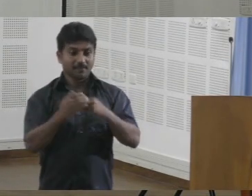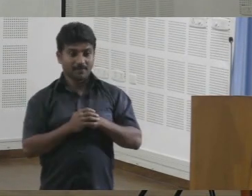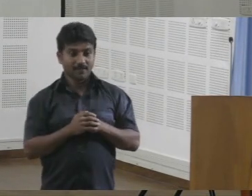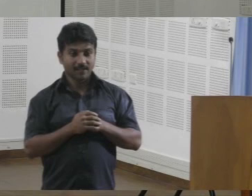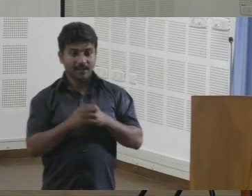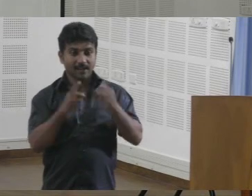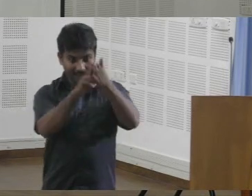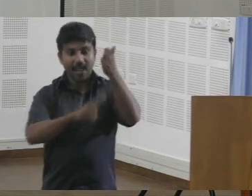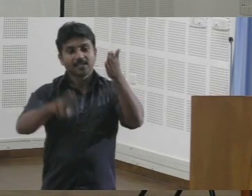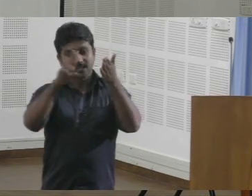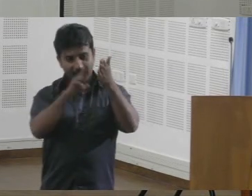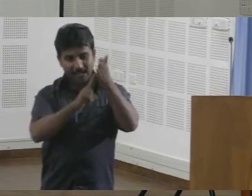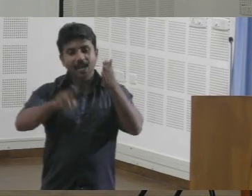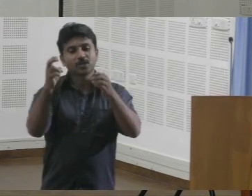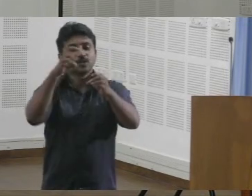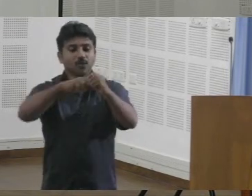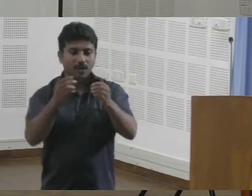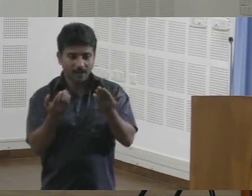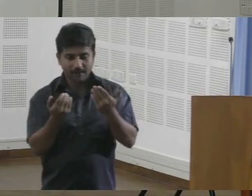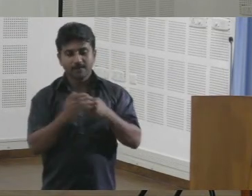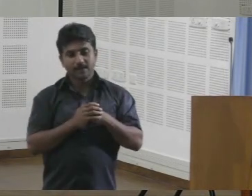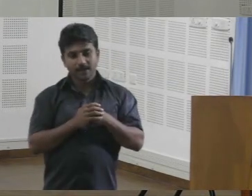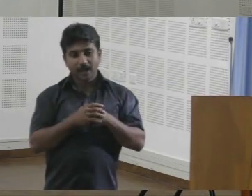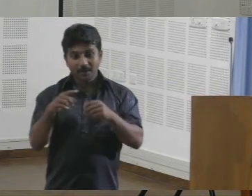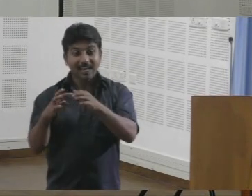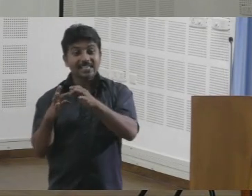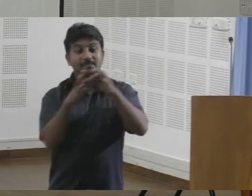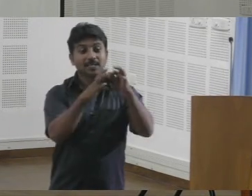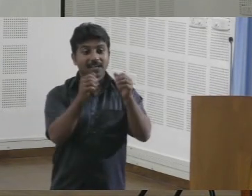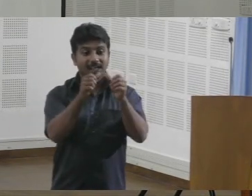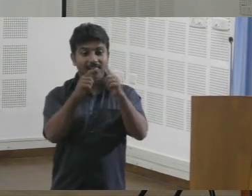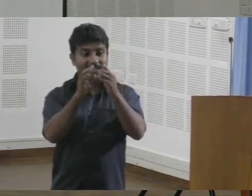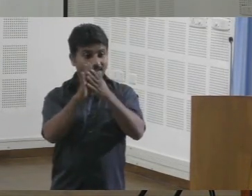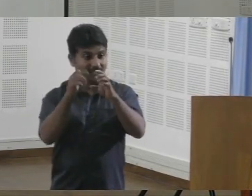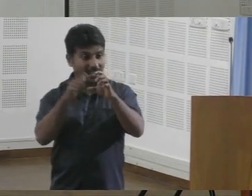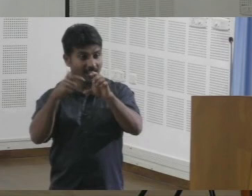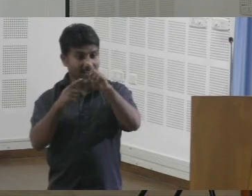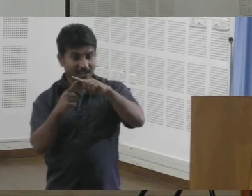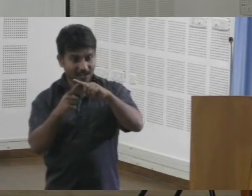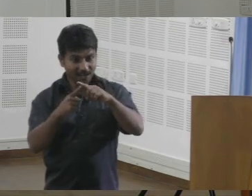വലിയ സ്റ്റേജിൽ അവന് ഒരു സ്പെഷ്യൽ അത്ലറ്റ് നല്ലൊരു അംഗീകാരം കിട്ടി.